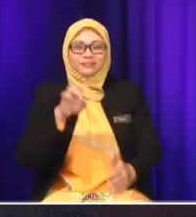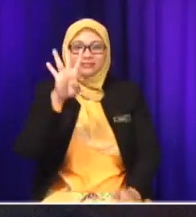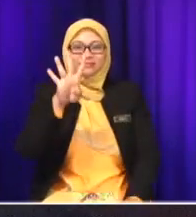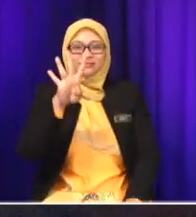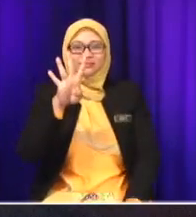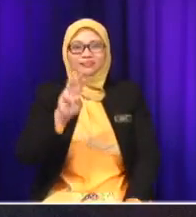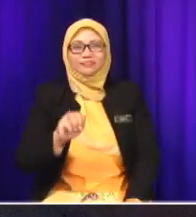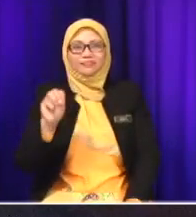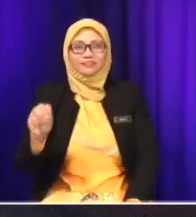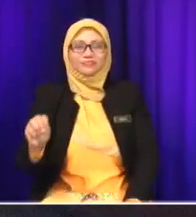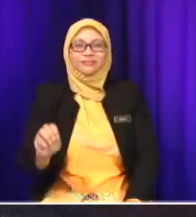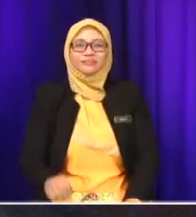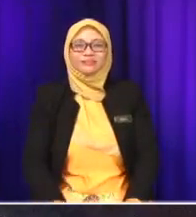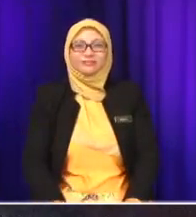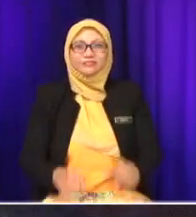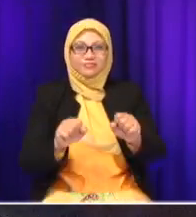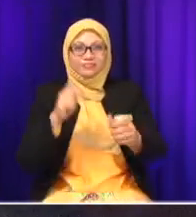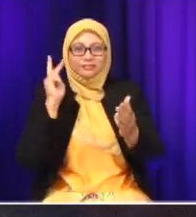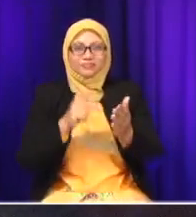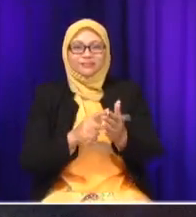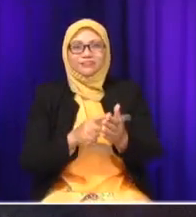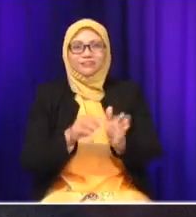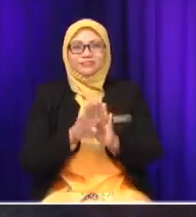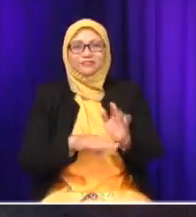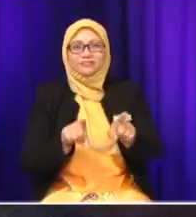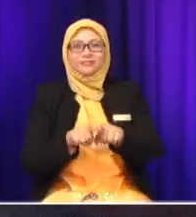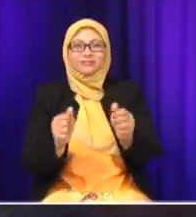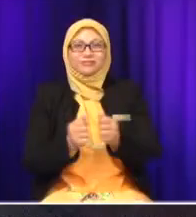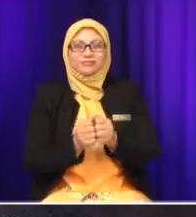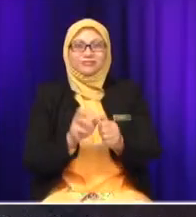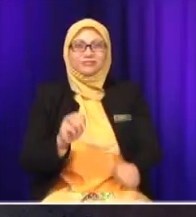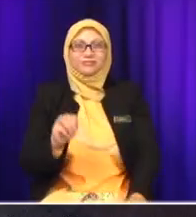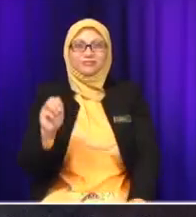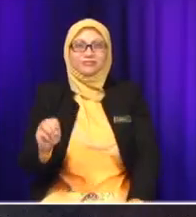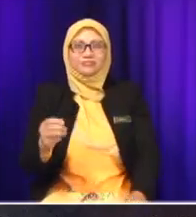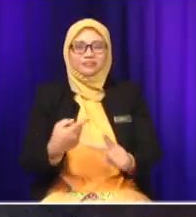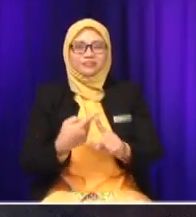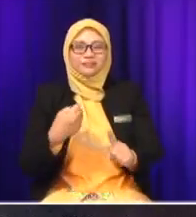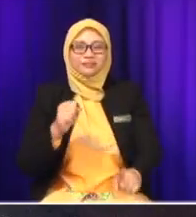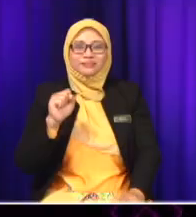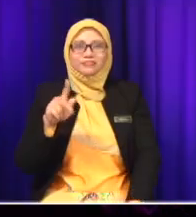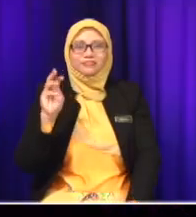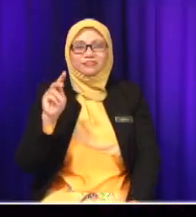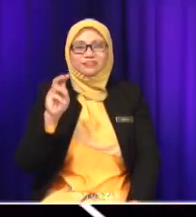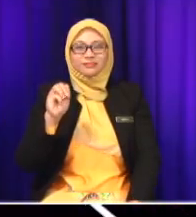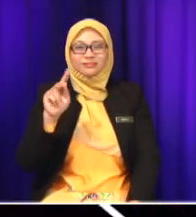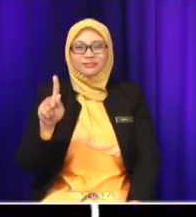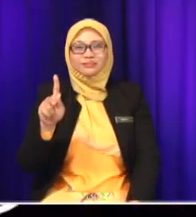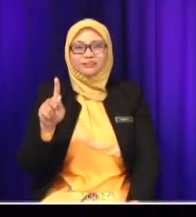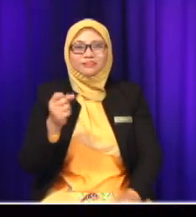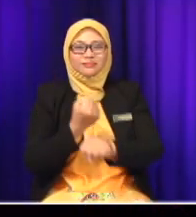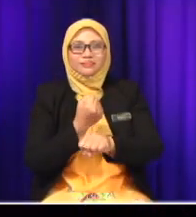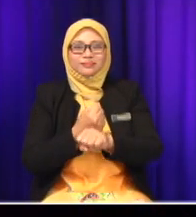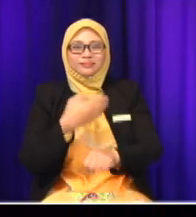betul boleh Cikgu kenalkan Cikgu ya hari ini kita akan bersama dengan murid-murid daripada SMK batu muda ya yang pertama saya